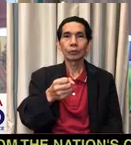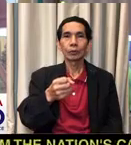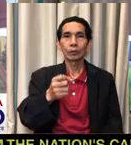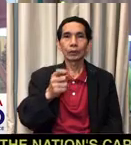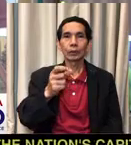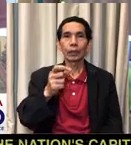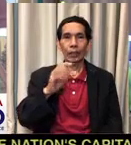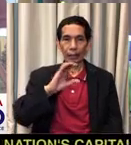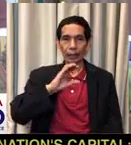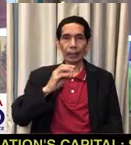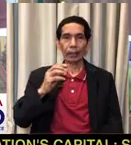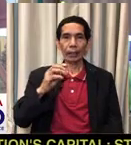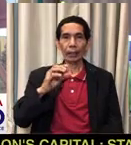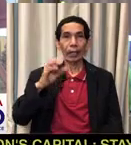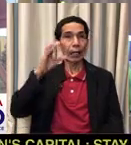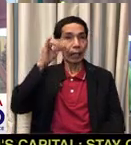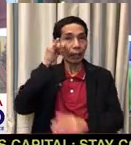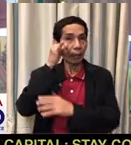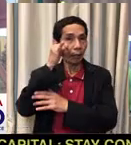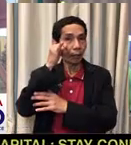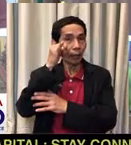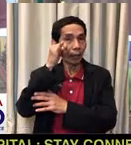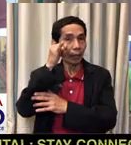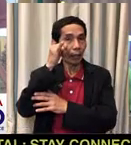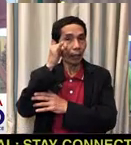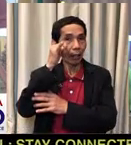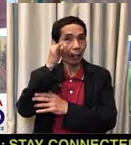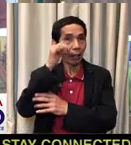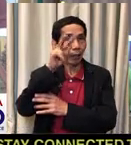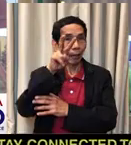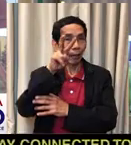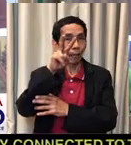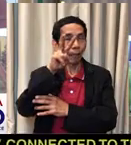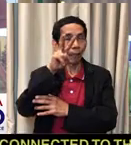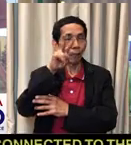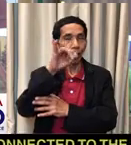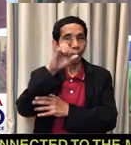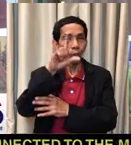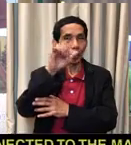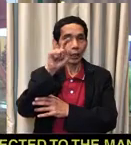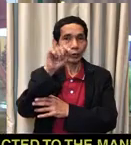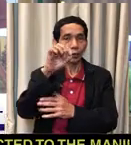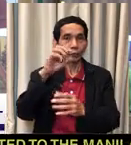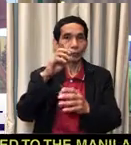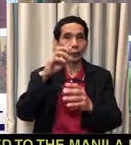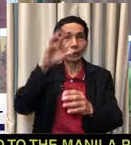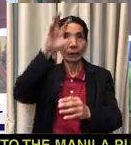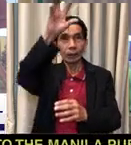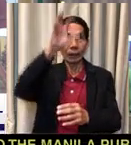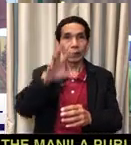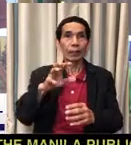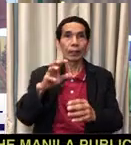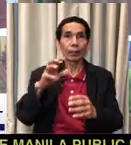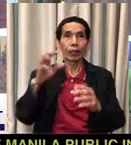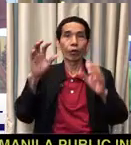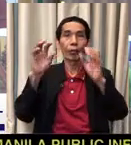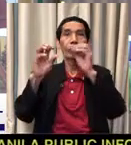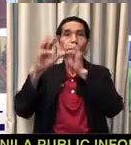detection, camera with detection. Detection of violation of traffic. Stoplight, nakakonek yung